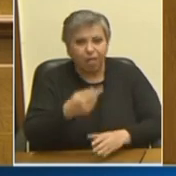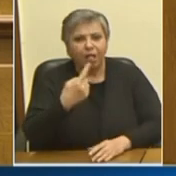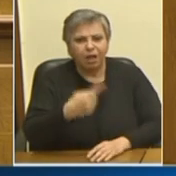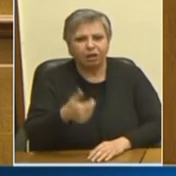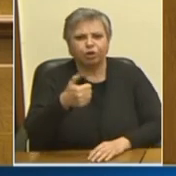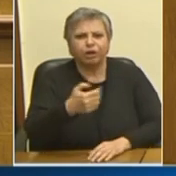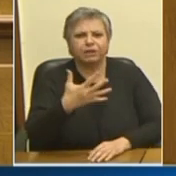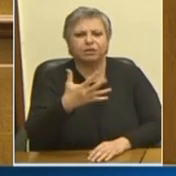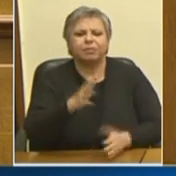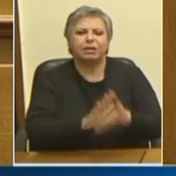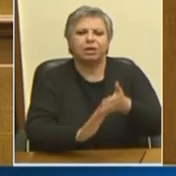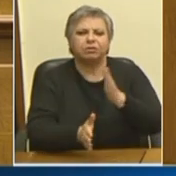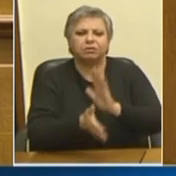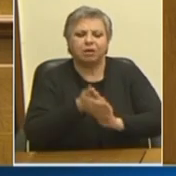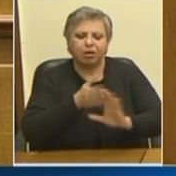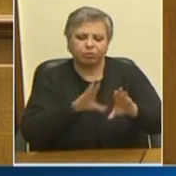Πάμε στο ζήτημα της Εκκλησίας.